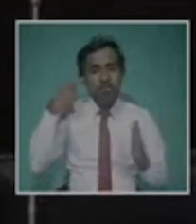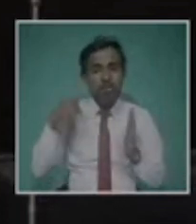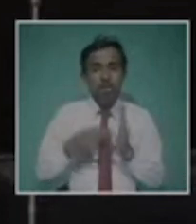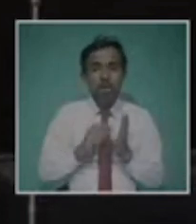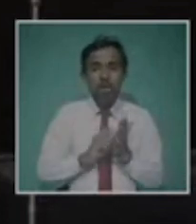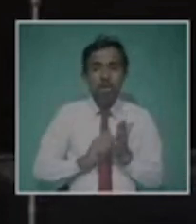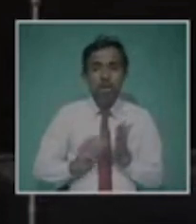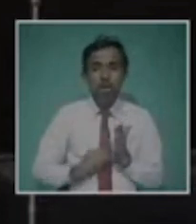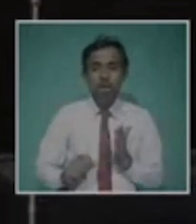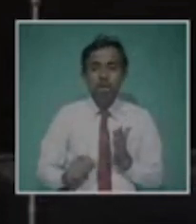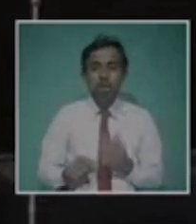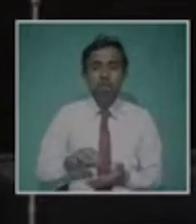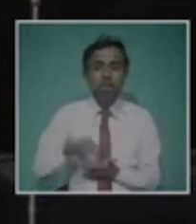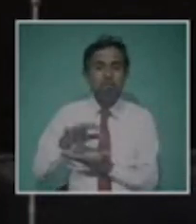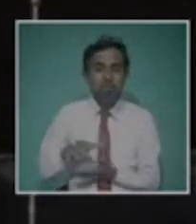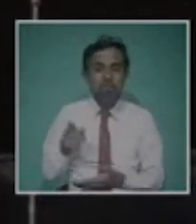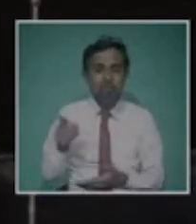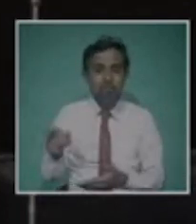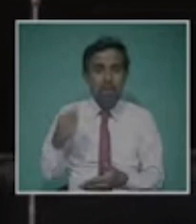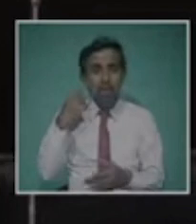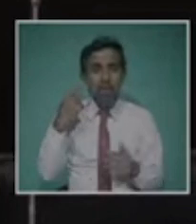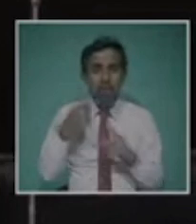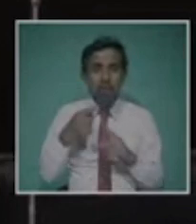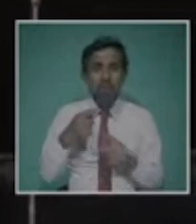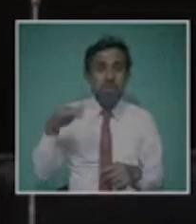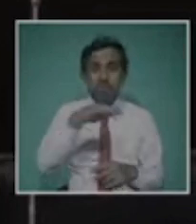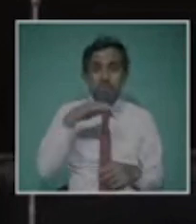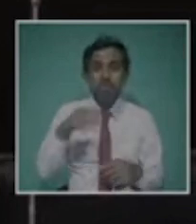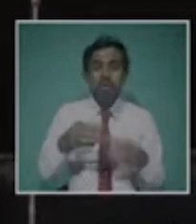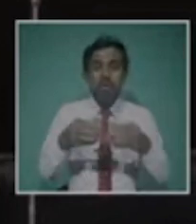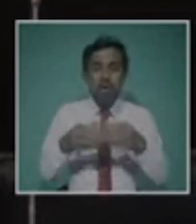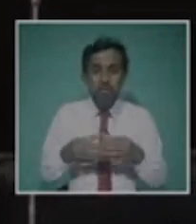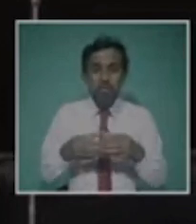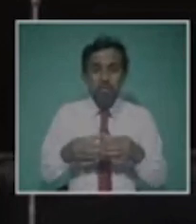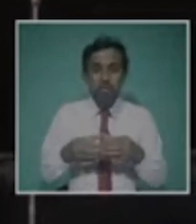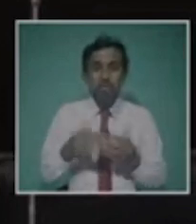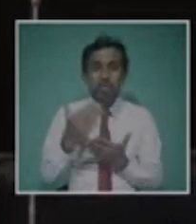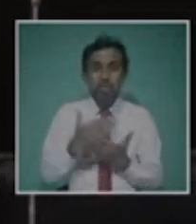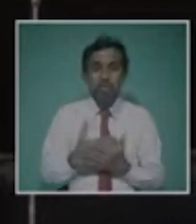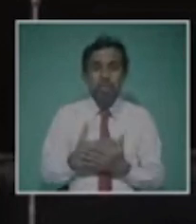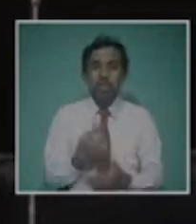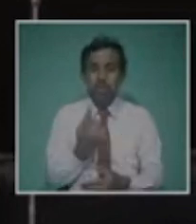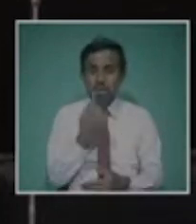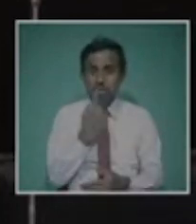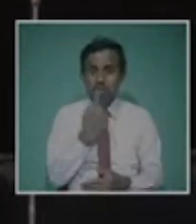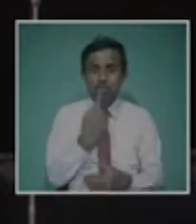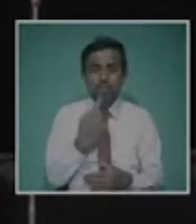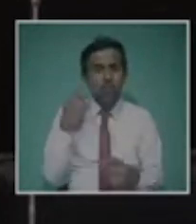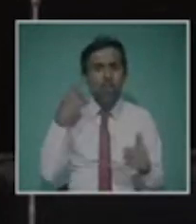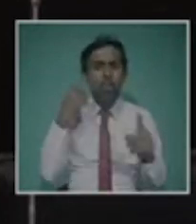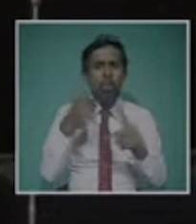பல மாணவர்கள் சிவில் அமைப்புகள் எங்களோடு எங்களிடத்திலே அடிக்கடி பேசுகிறார்கள். இது சம்பந்தமாகவும்